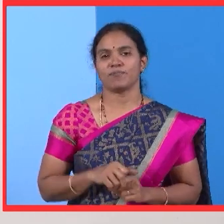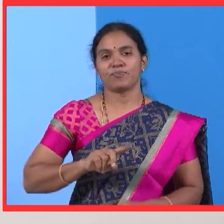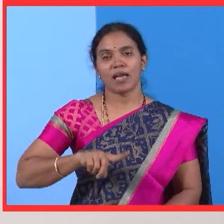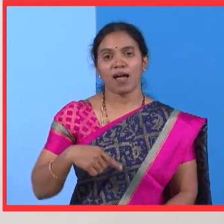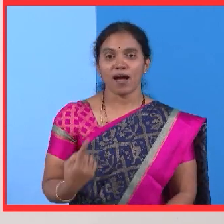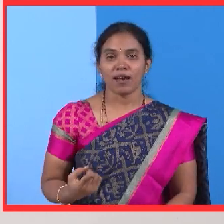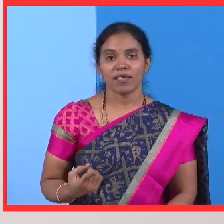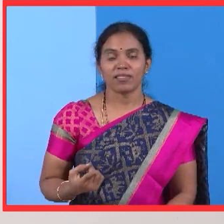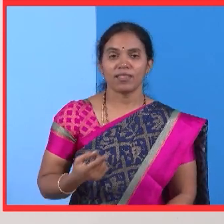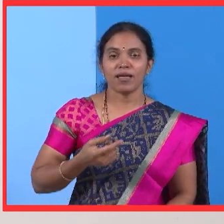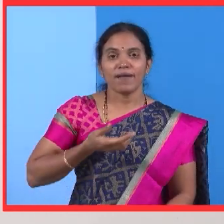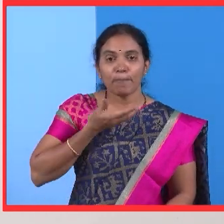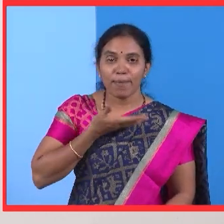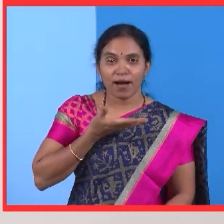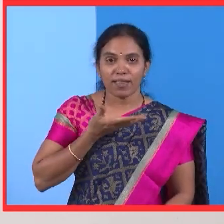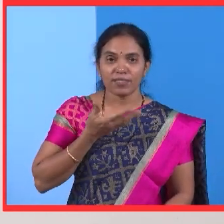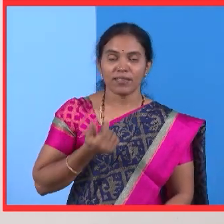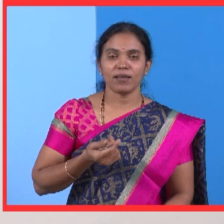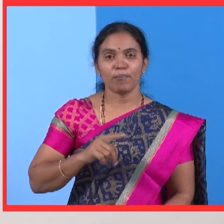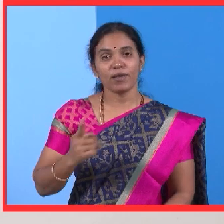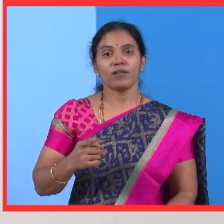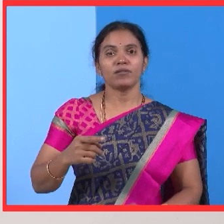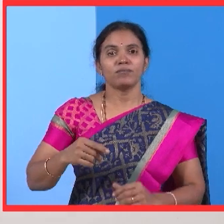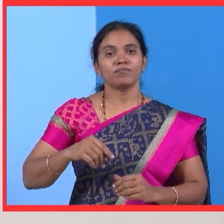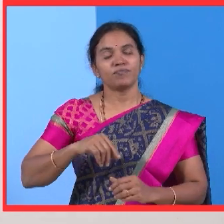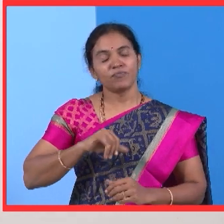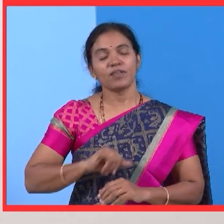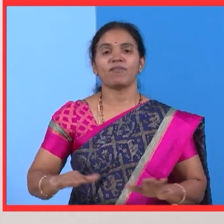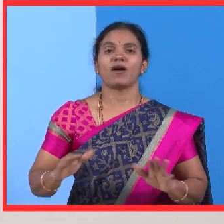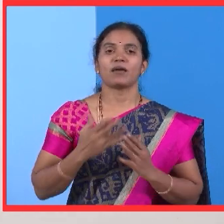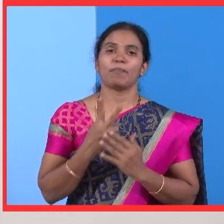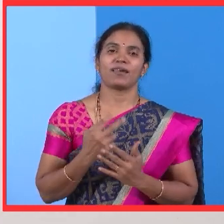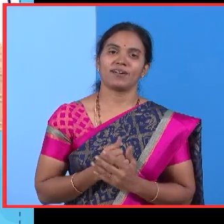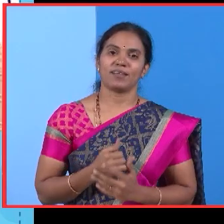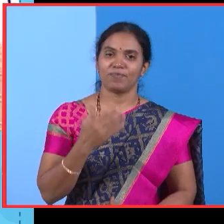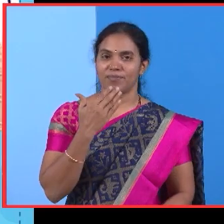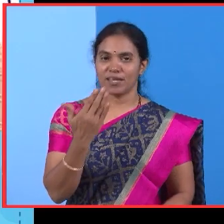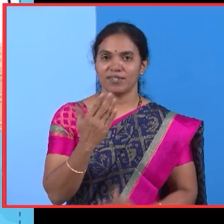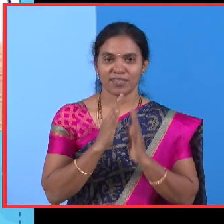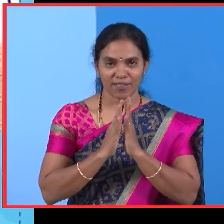வகுப்பில் மேலும் விரிவாக இதை பற்றி காணலாம் நன்றி வணக்கம்